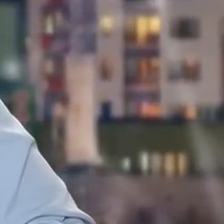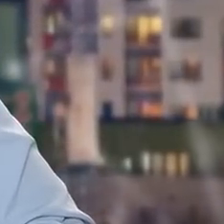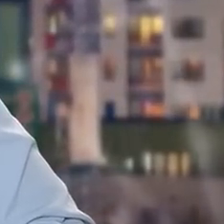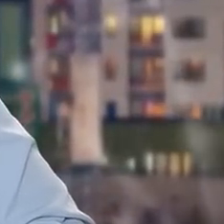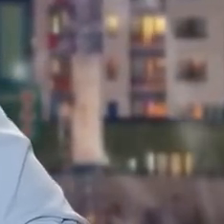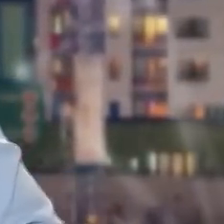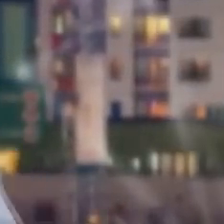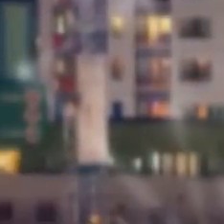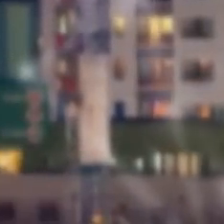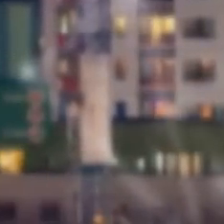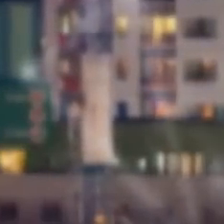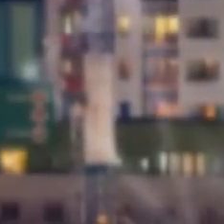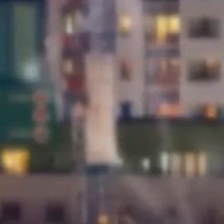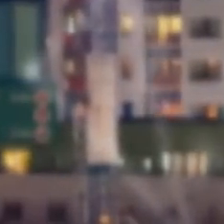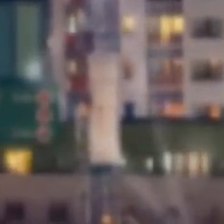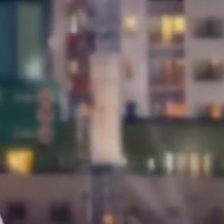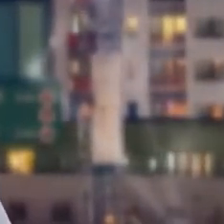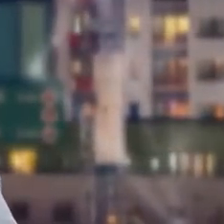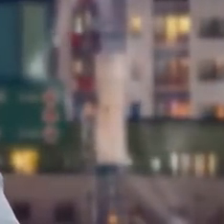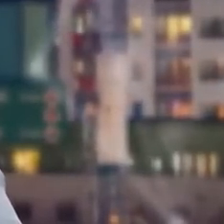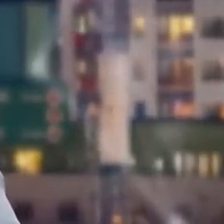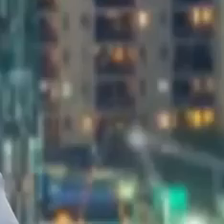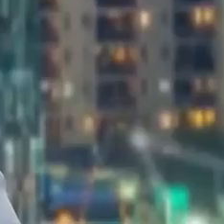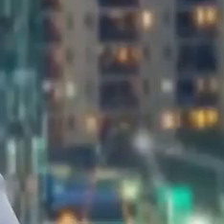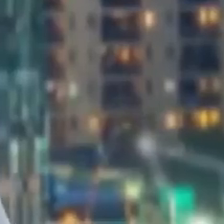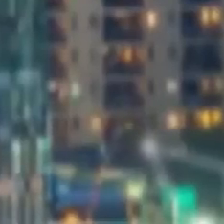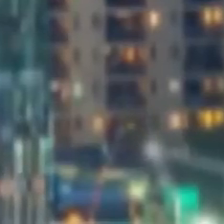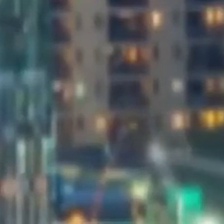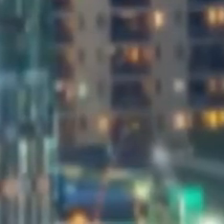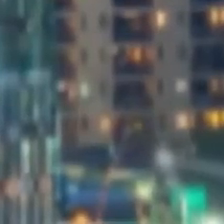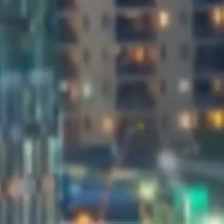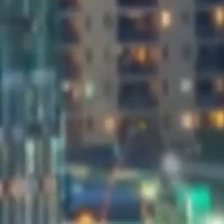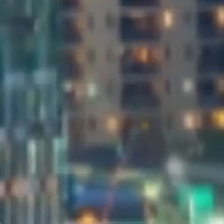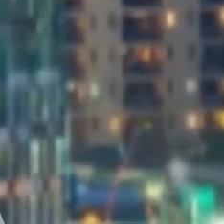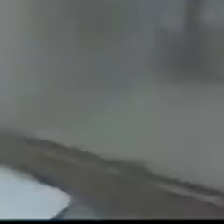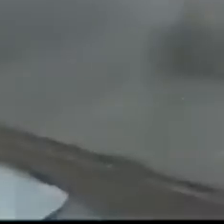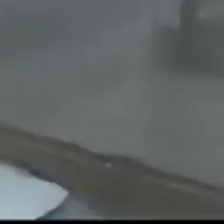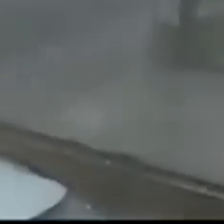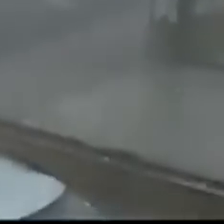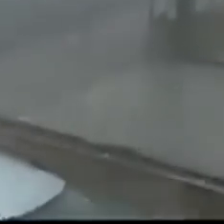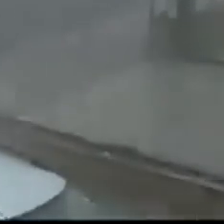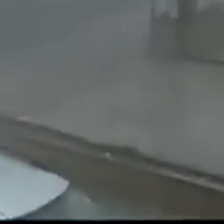peste noapte și regiuni din Germania, unde vântul a bătut cu peste 100 de kilometri pe oră.